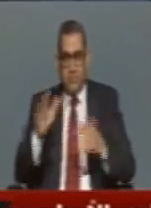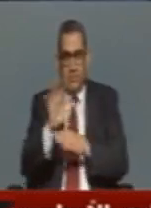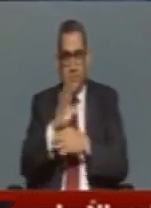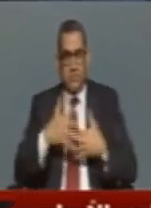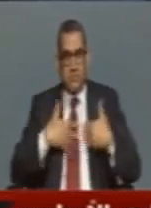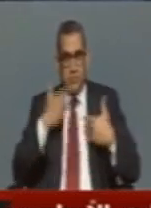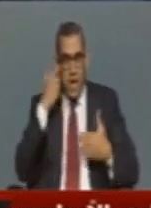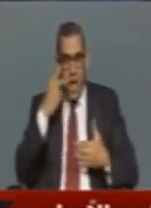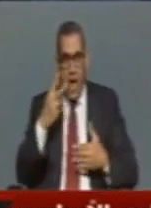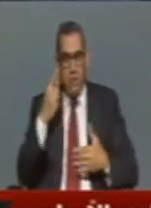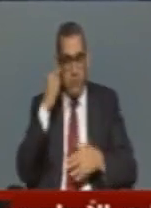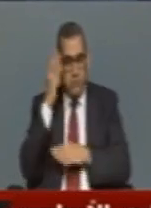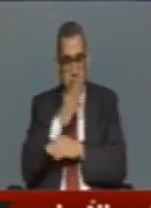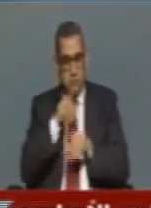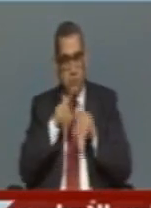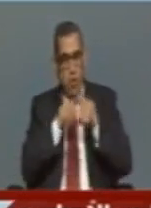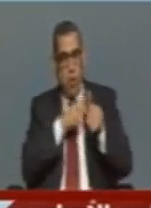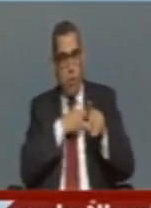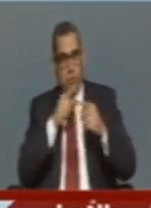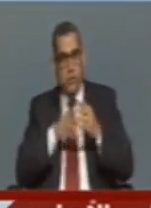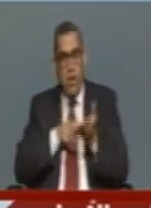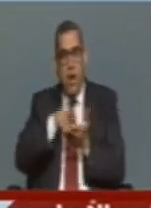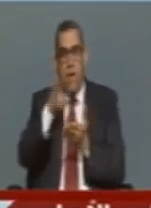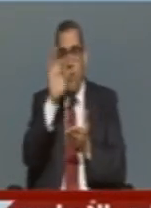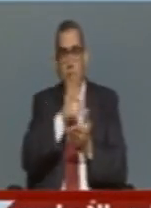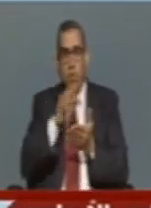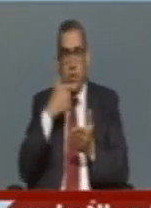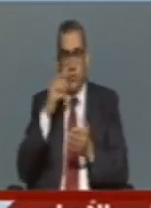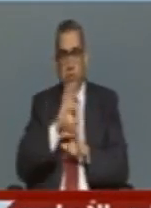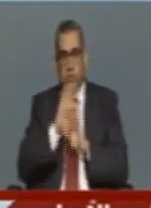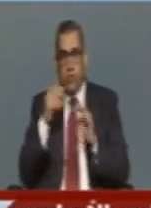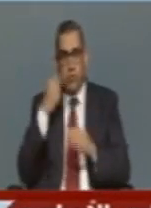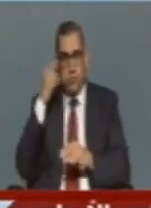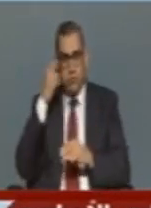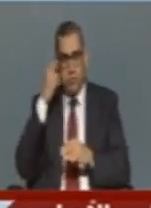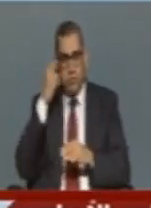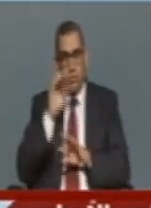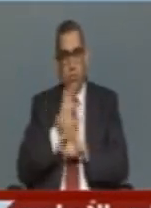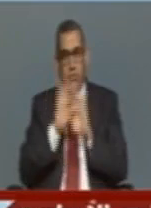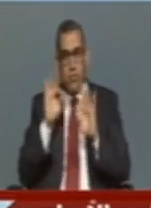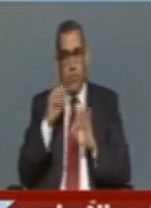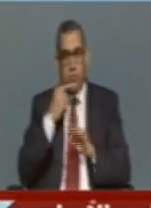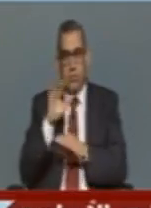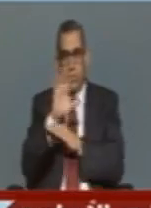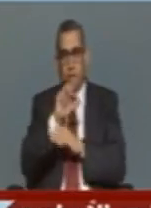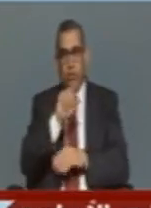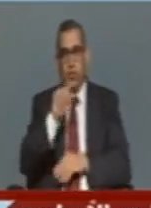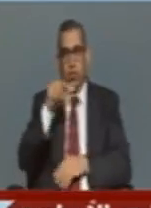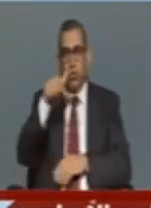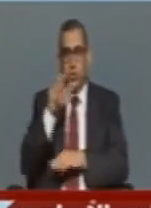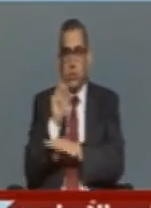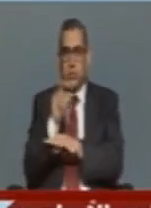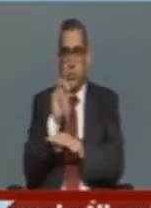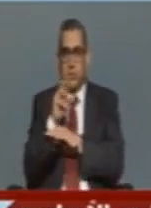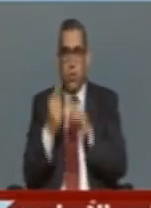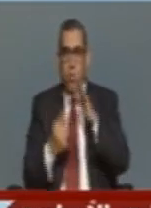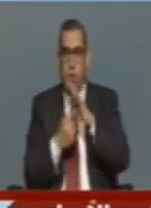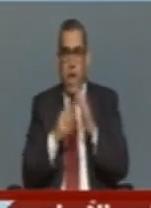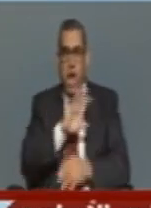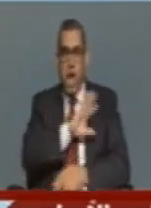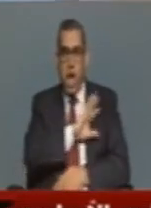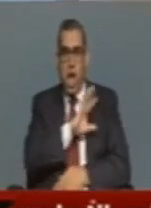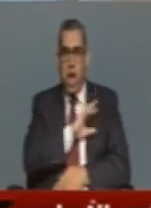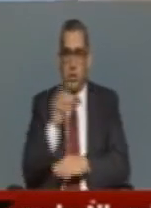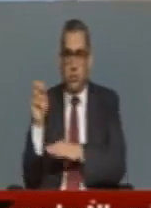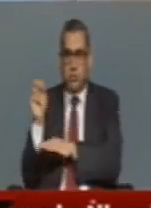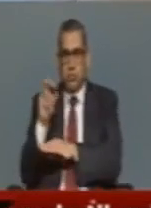الاستراتيجية وعارف هو رايح فين. فالحقيقة دول خدوا منحة 6 شهور في الأكاديمية العسكرية وكلية